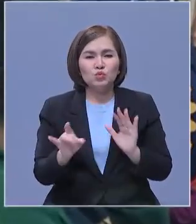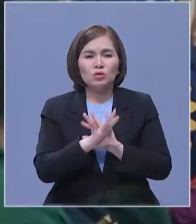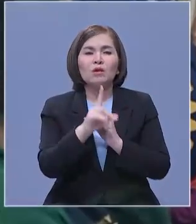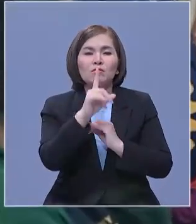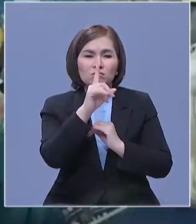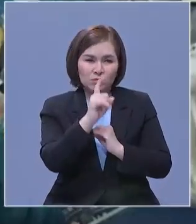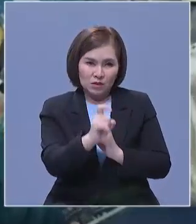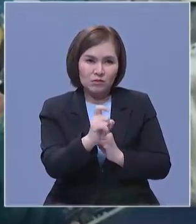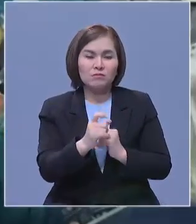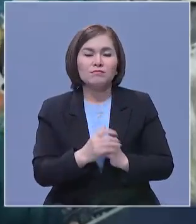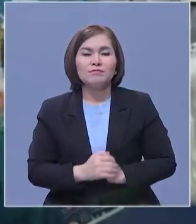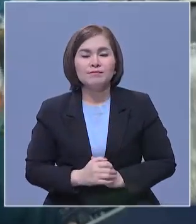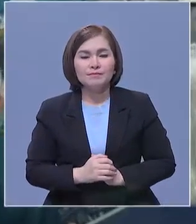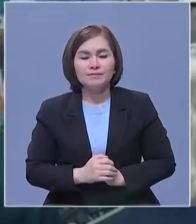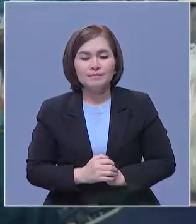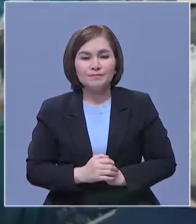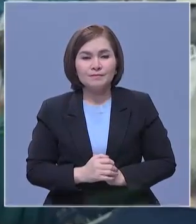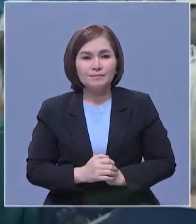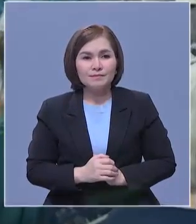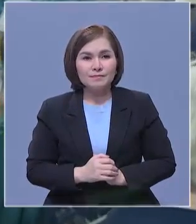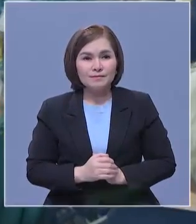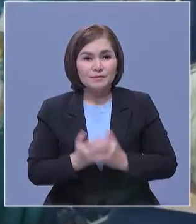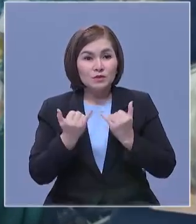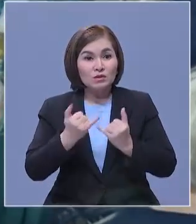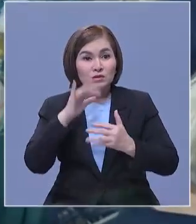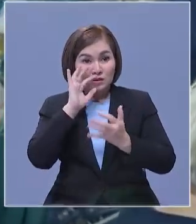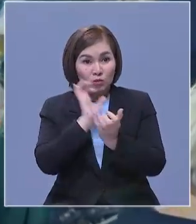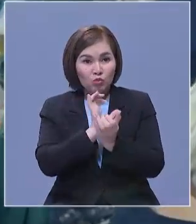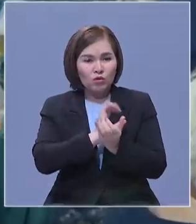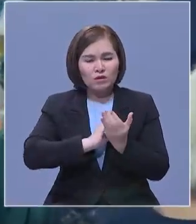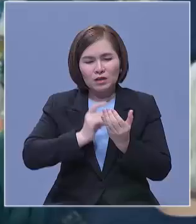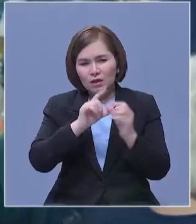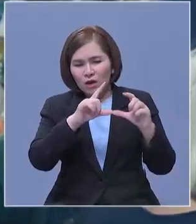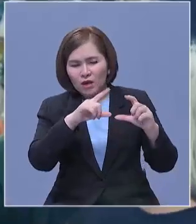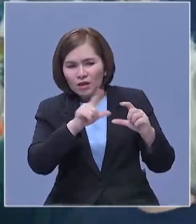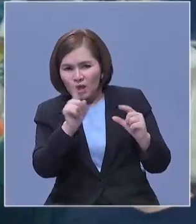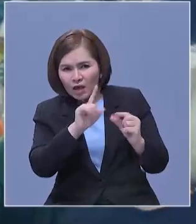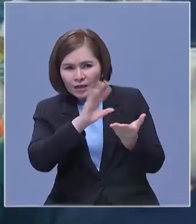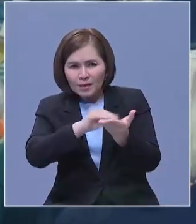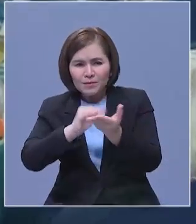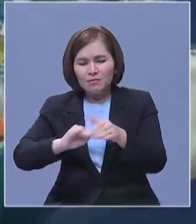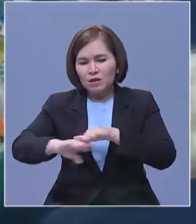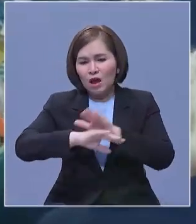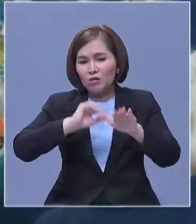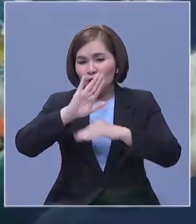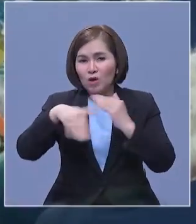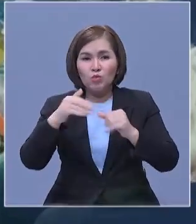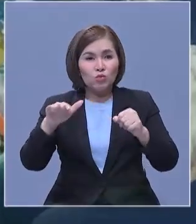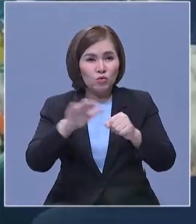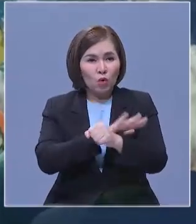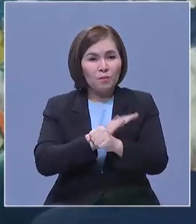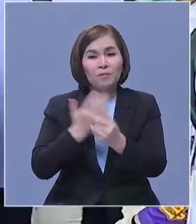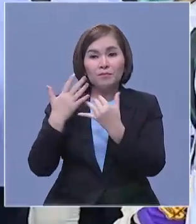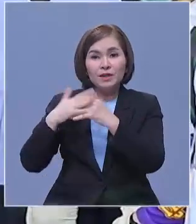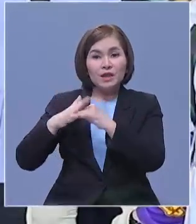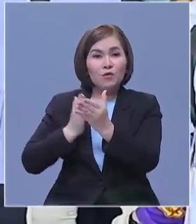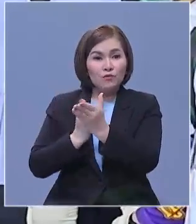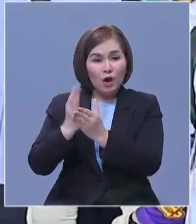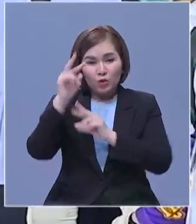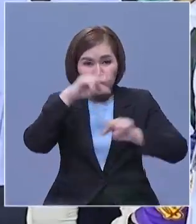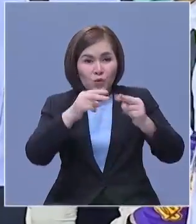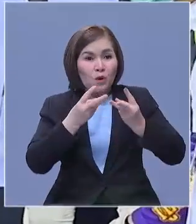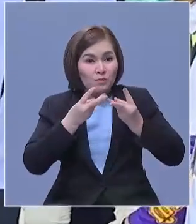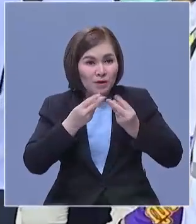ายอยู่ในบ้านนะครับเบื้องต้นทางเจ้าหน้าที่ตำรวจก็เก็บบันทึกหลักฐานในที่เกิดเหตุอย่างละเอียดก่อนประสานกองพิสูจน์หลักฐานเข้าตรวจส